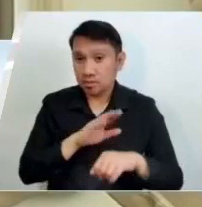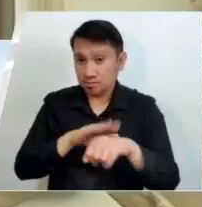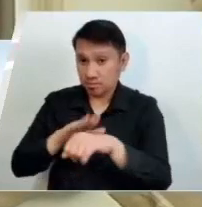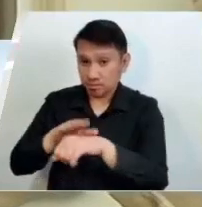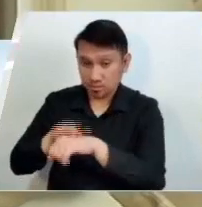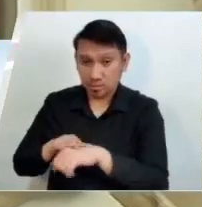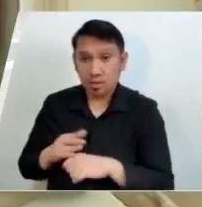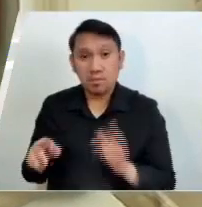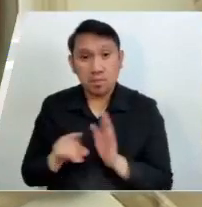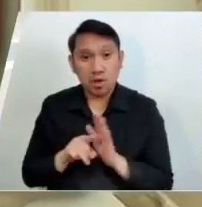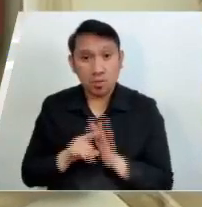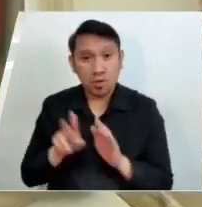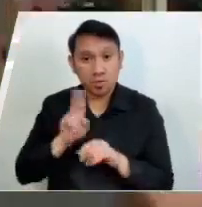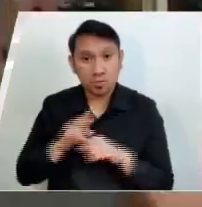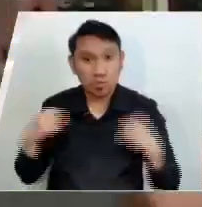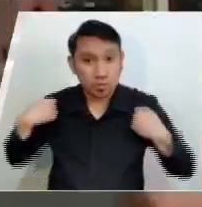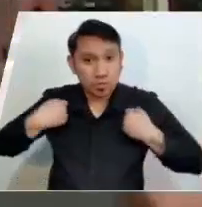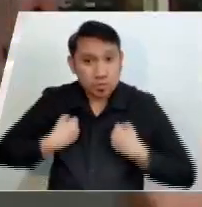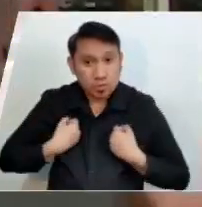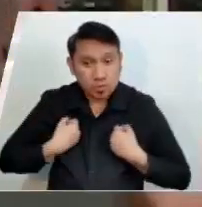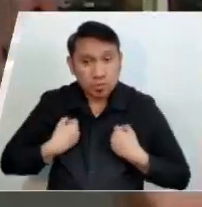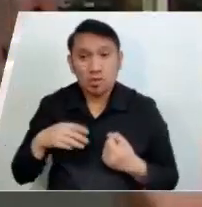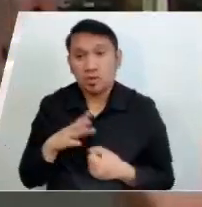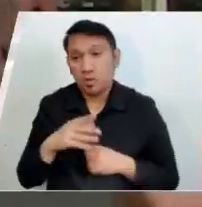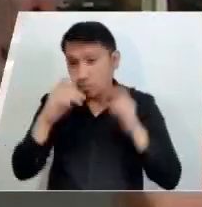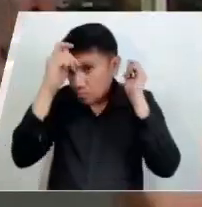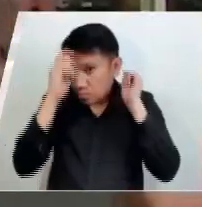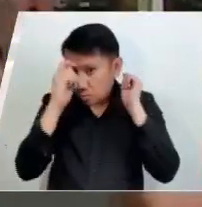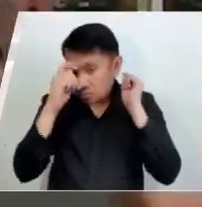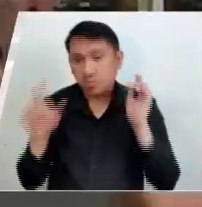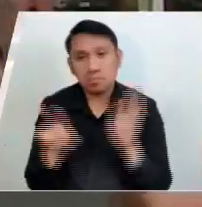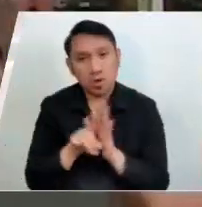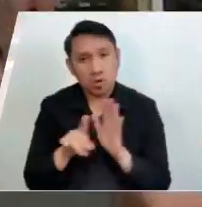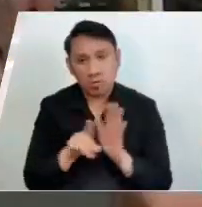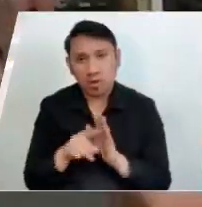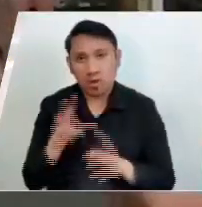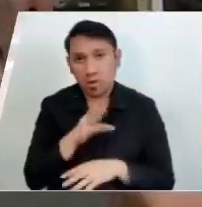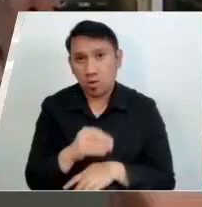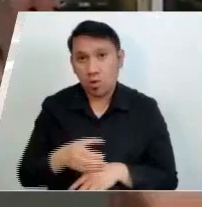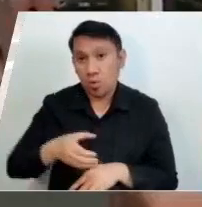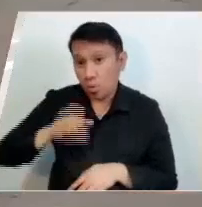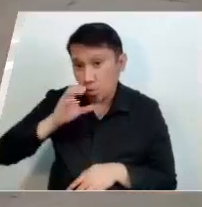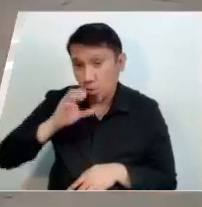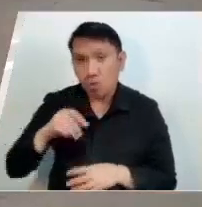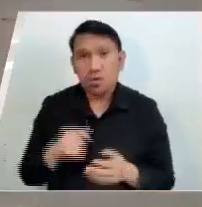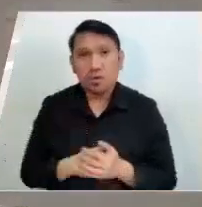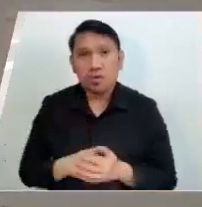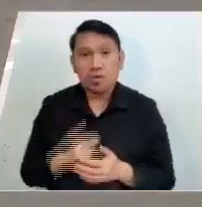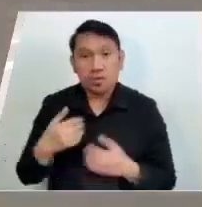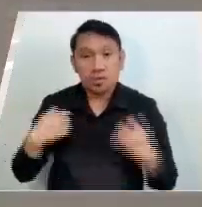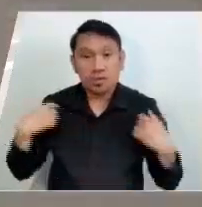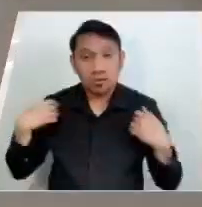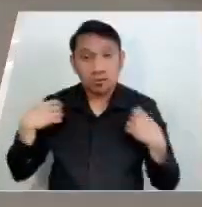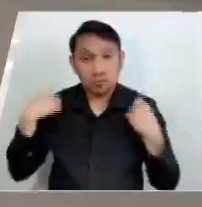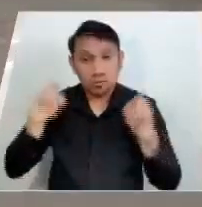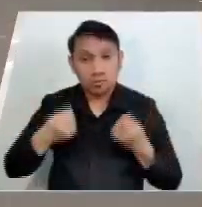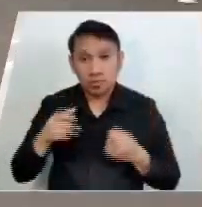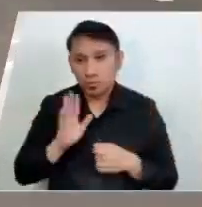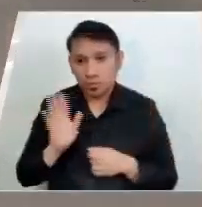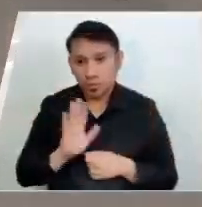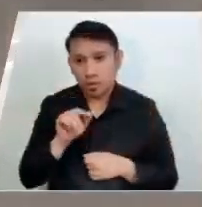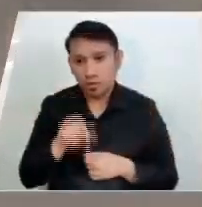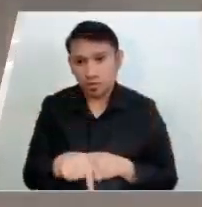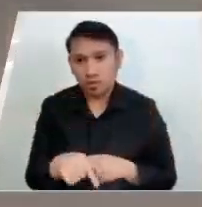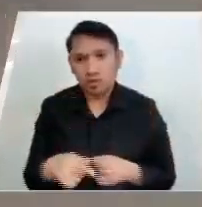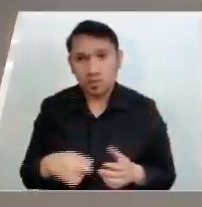bawal gumamit ng backpack, magsuot ng bull cap, magdala ng liquid canister. Sa halip naman na payong, kapote na lang. Huwag ding magdala ng mga matatalim